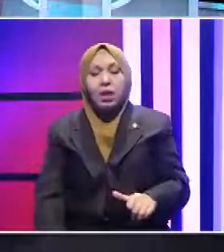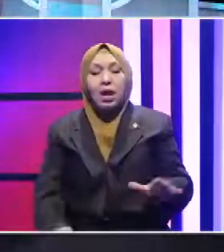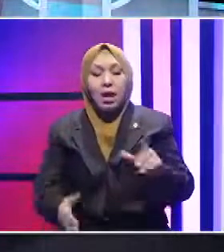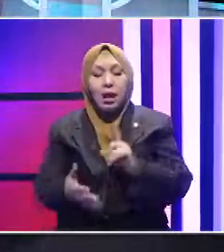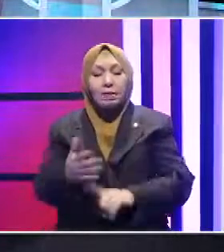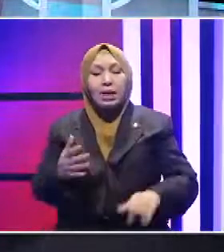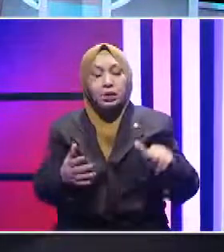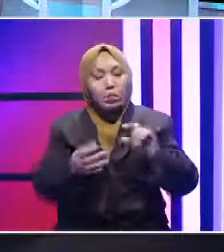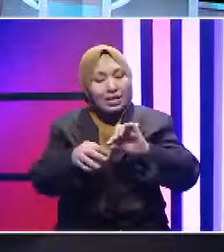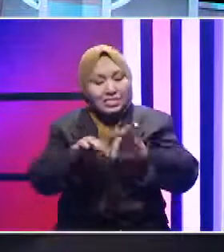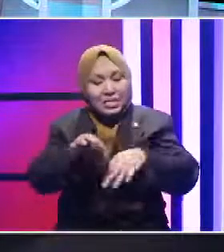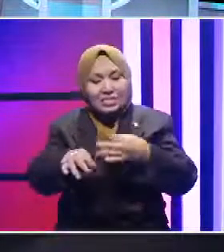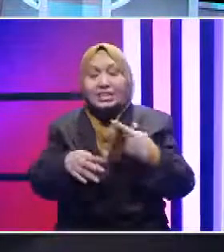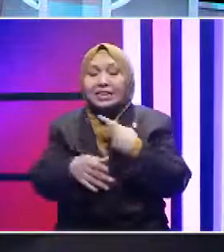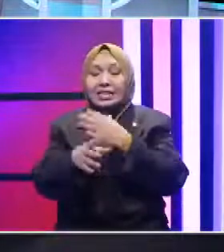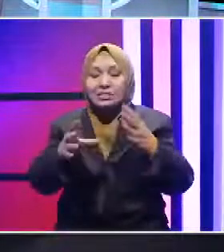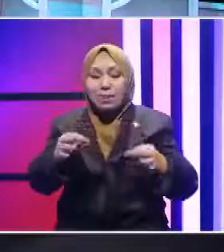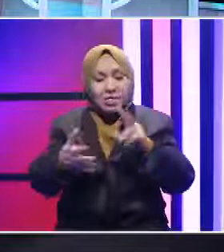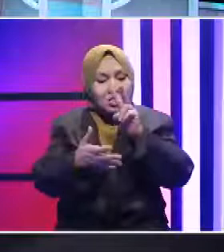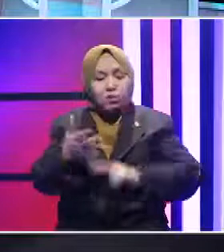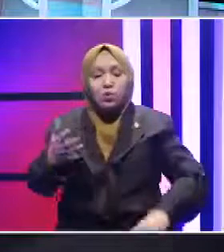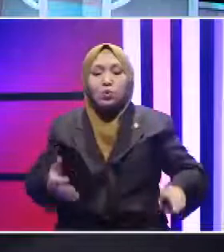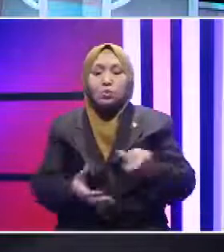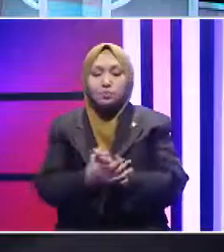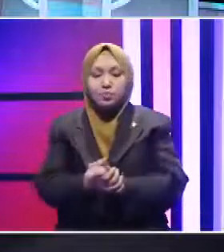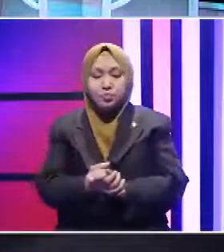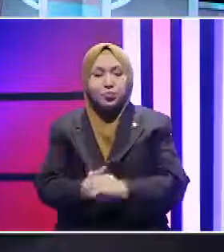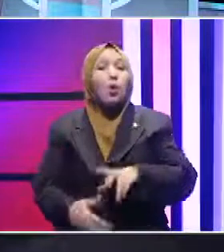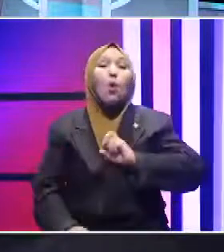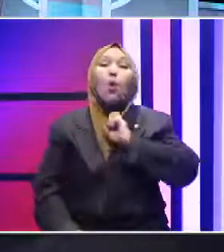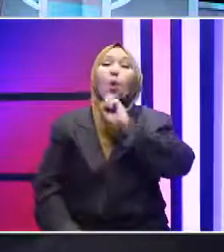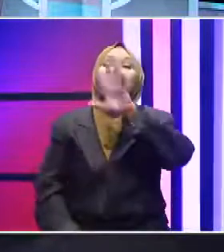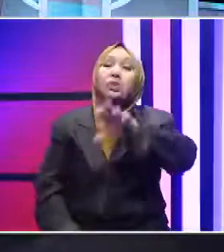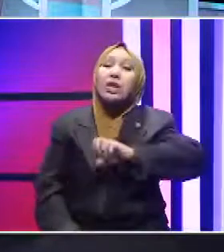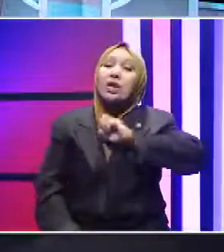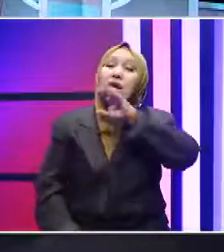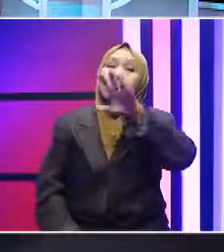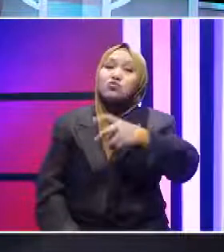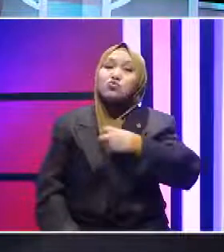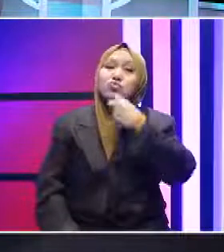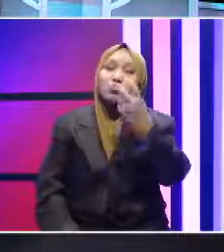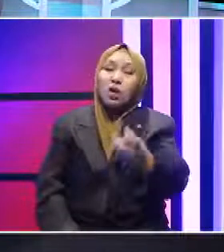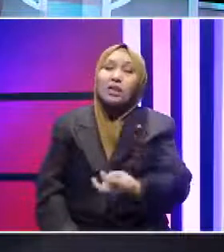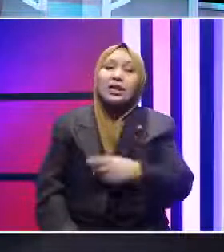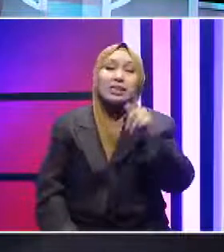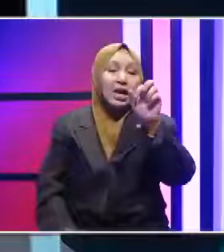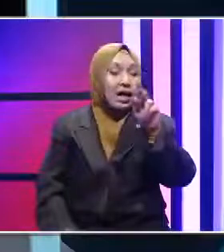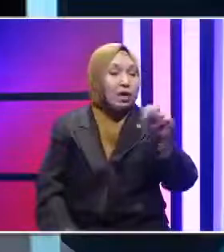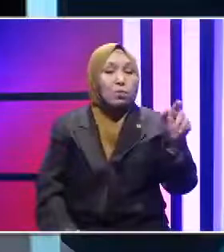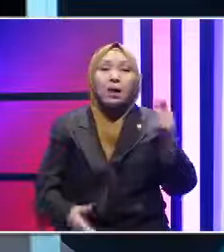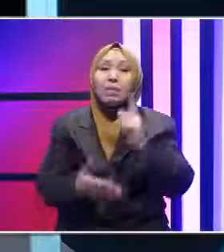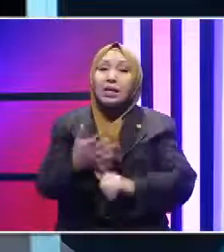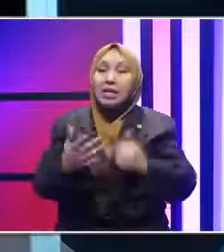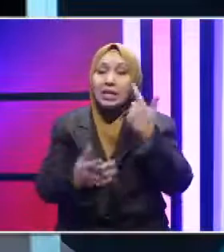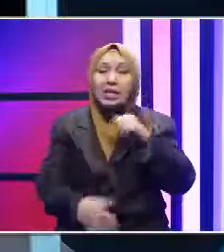Apakah kupasannya? Kita baca dulu. Terus lontarkan suara ya, keluarkan suara. Nak taranum apa? Tadi kita dah baca dengan